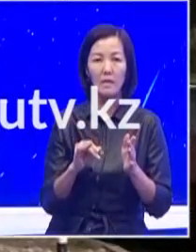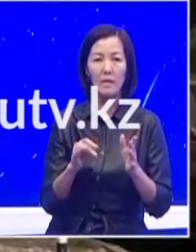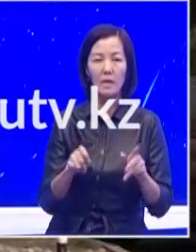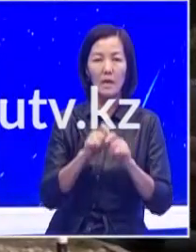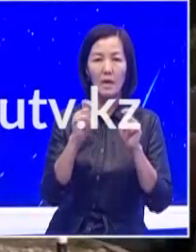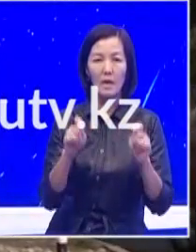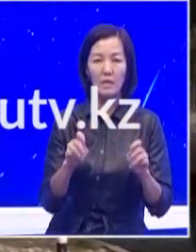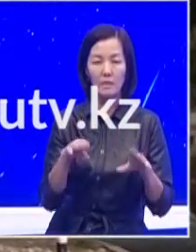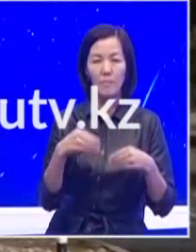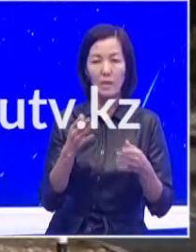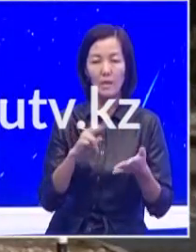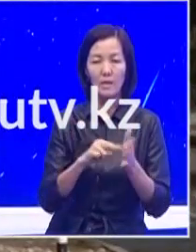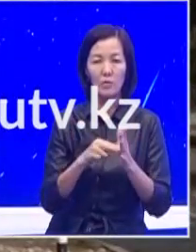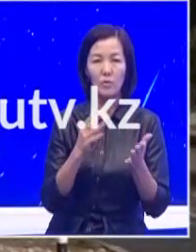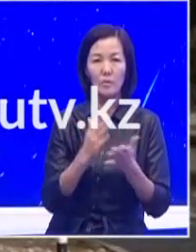берсек пе деген жоспарымыз да бар.